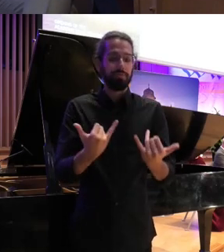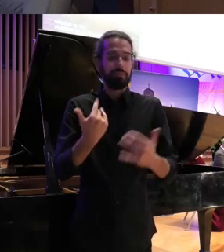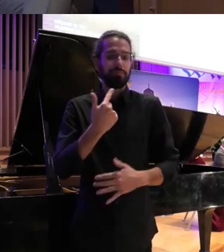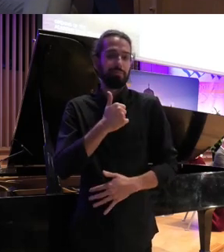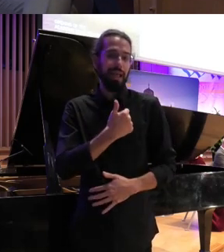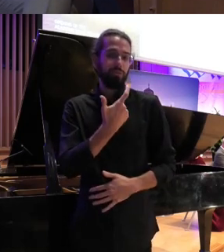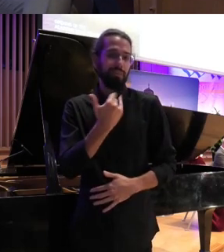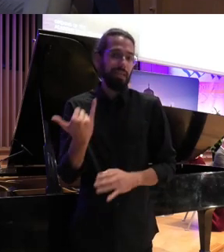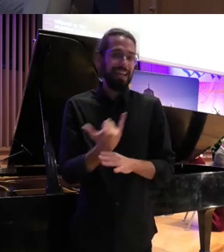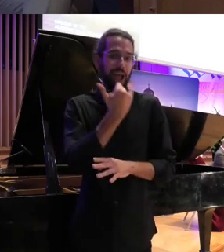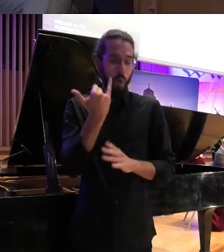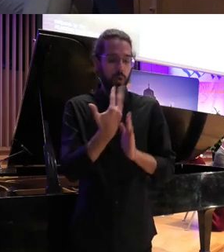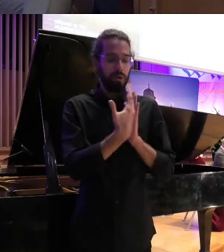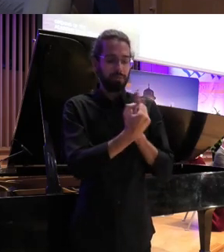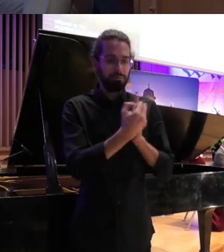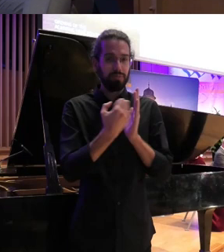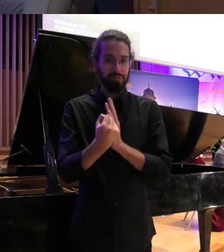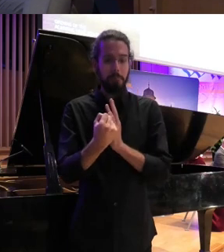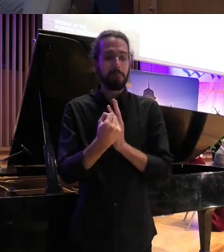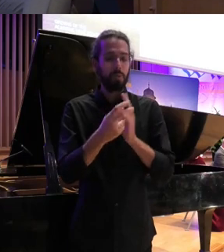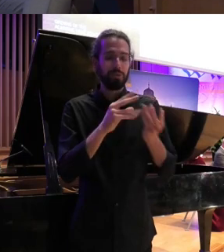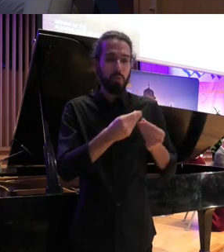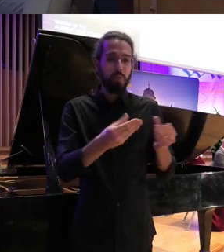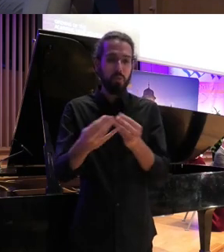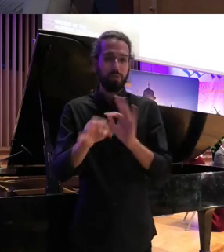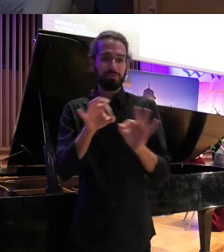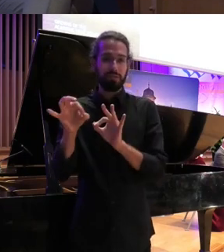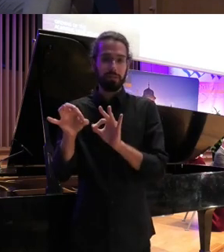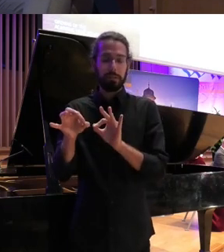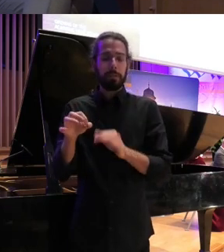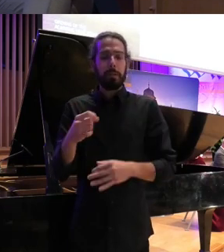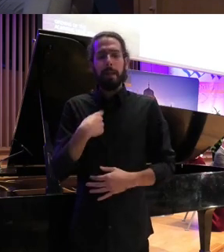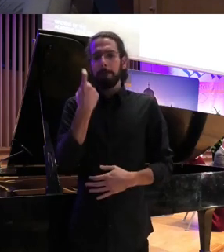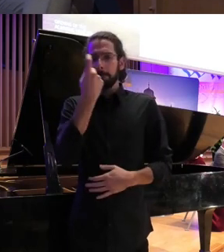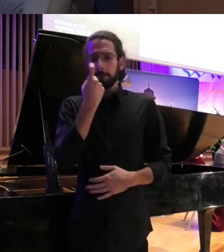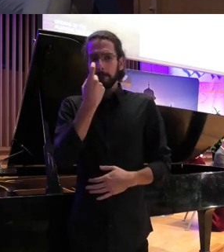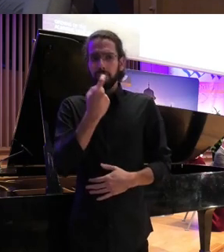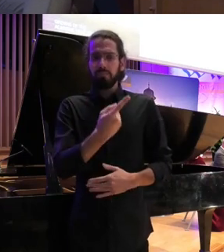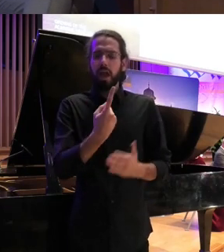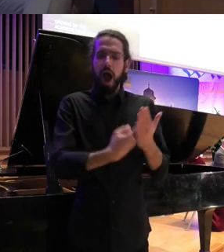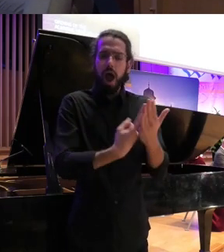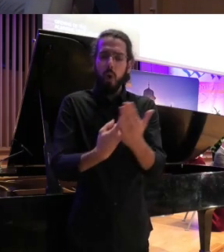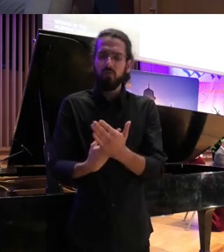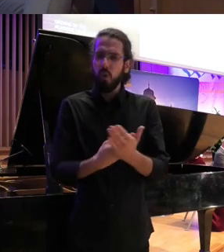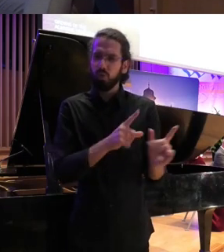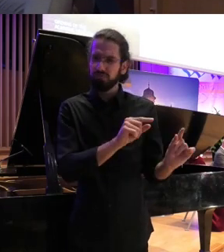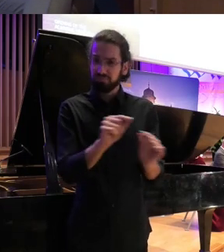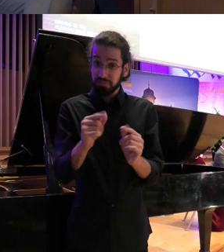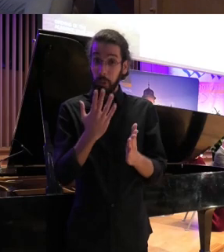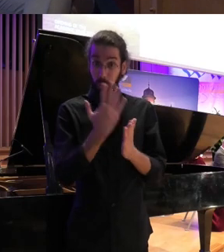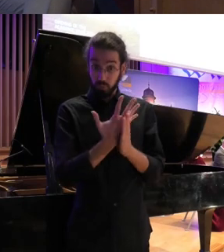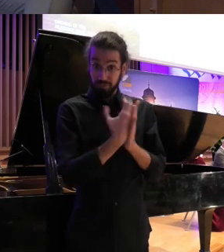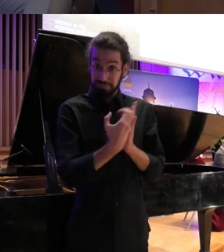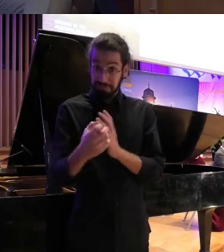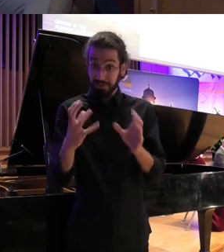21. Jahrhunderts zu identifizieren und zu bewältigen. Da habe ich mich direkt gefragt, was sind denn das für Herausforderungen und wurden die schon identifiziert?